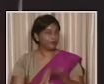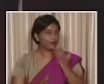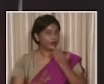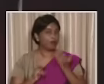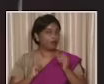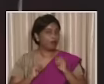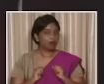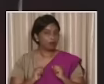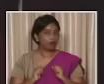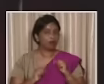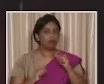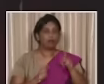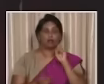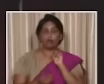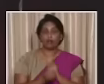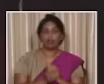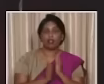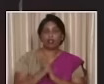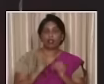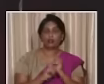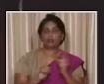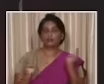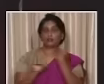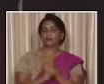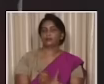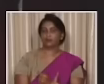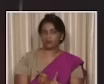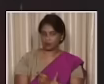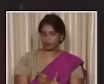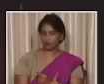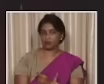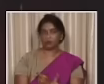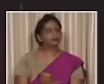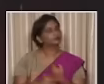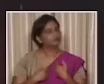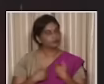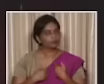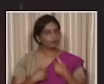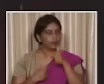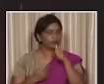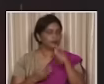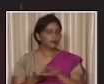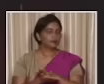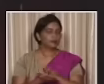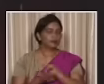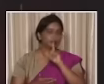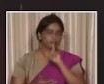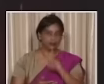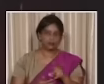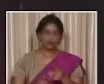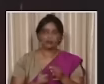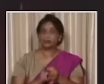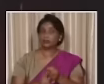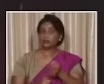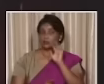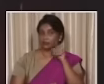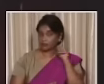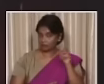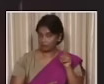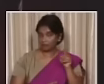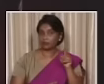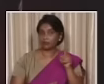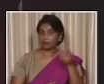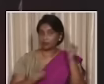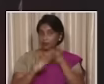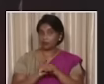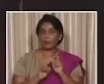කරේ? එයාව රකින්න ඇමති පුටුමාරු කරා. ඉතින් මම පැහැදිලිව කියන්න කැමතියි මේ විධායක ජනාධිපතිවරයා